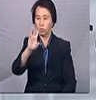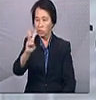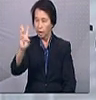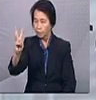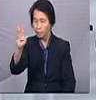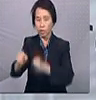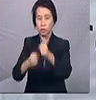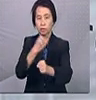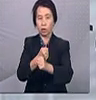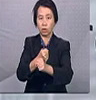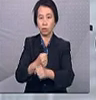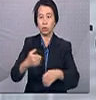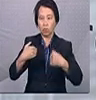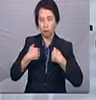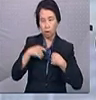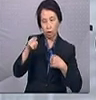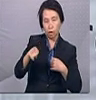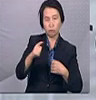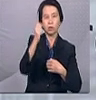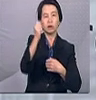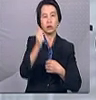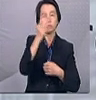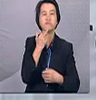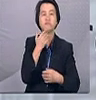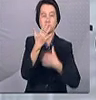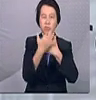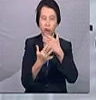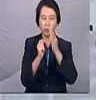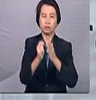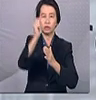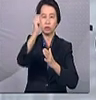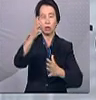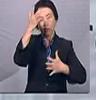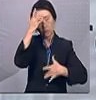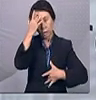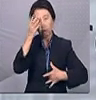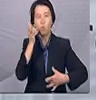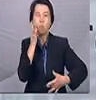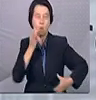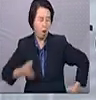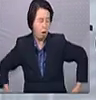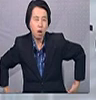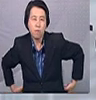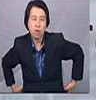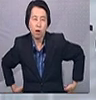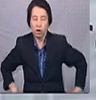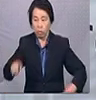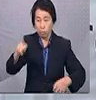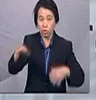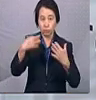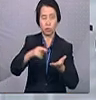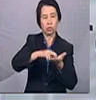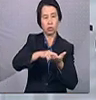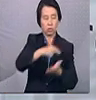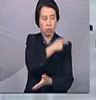tahun dan mempunyai latar belakang kencing manis dan darah tinggi dan penyakit buah pinggang. Beliau telah dirawat di